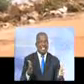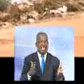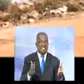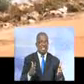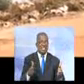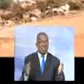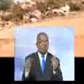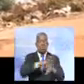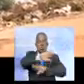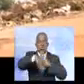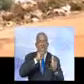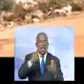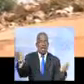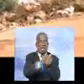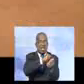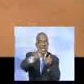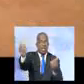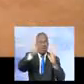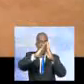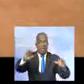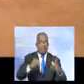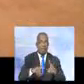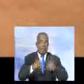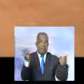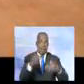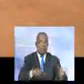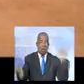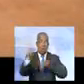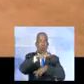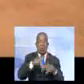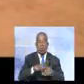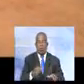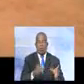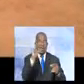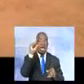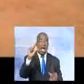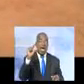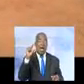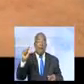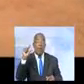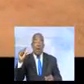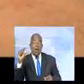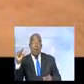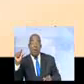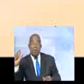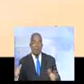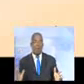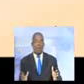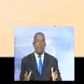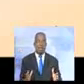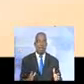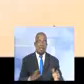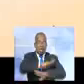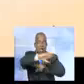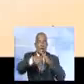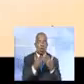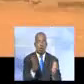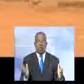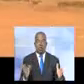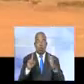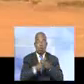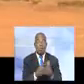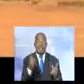temps. Expression visible des routes réhabilitées et le retour de l'administration. À Mans, la